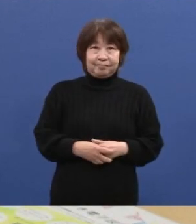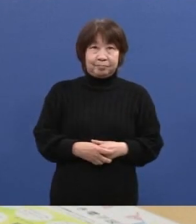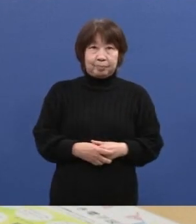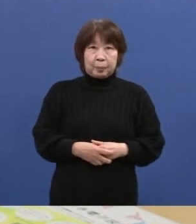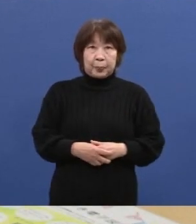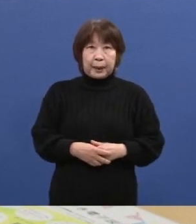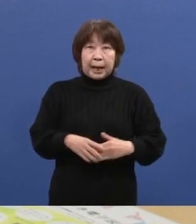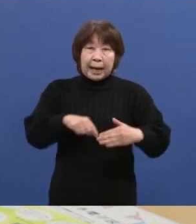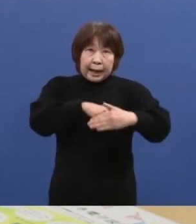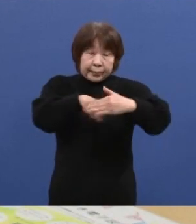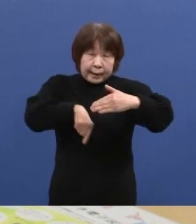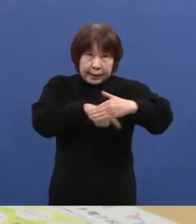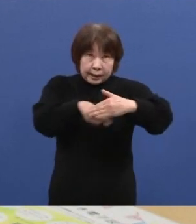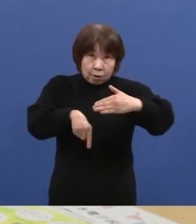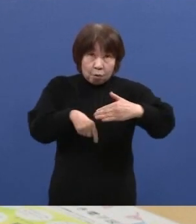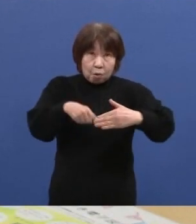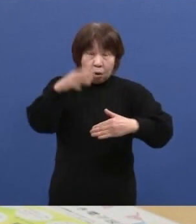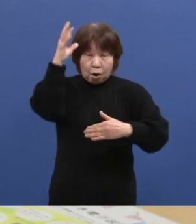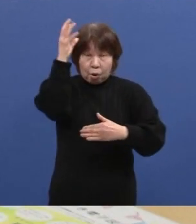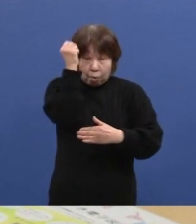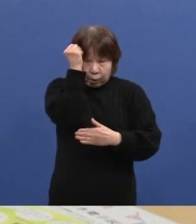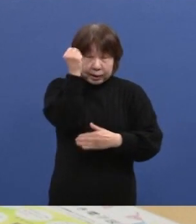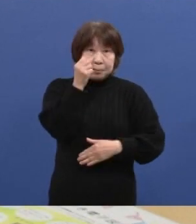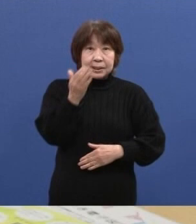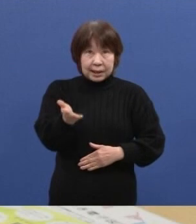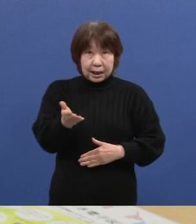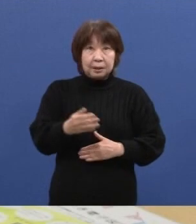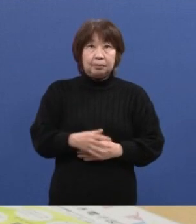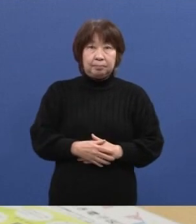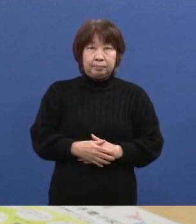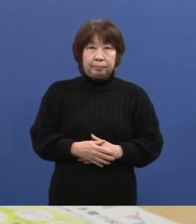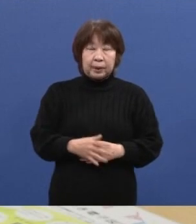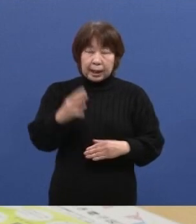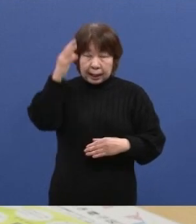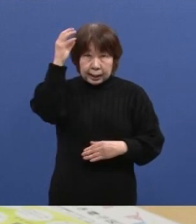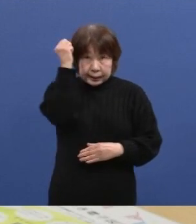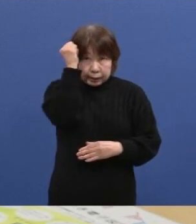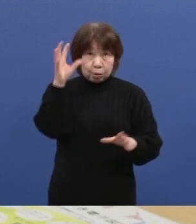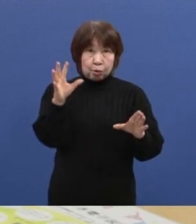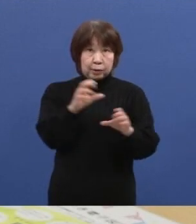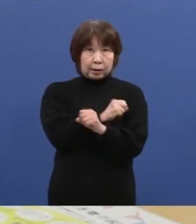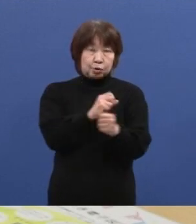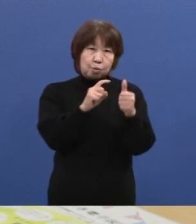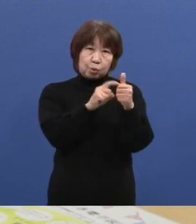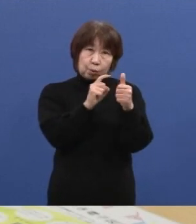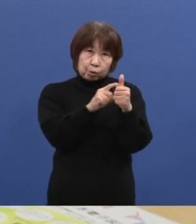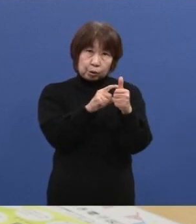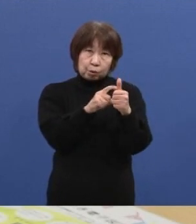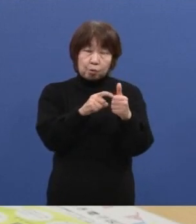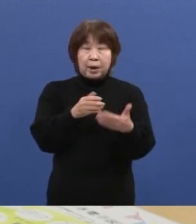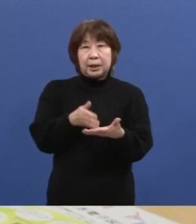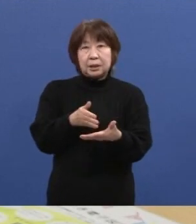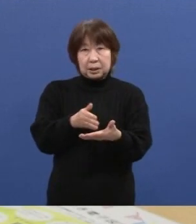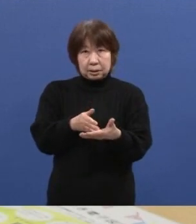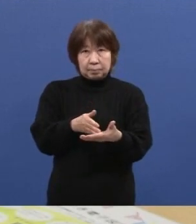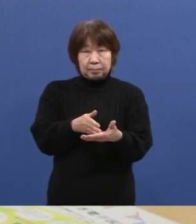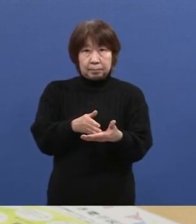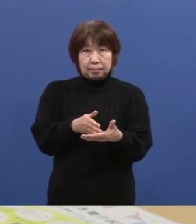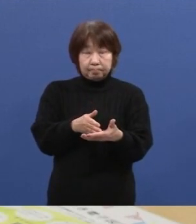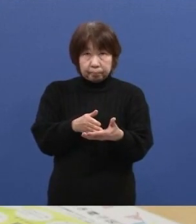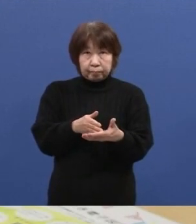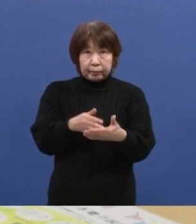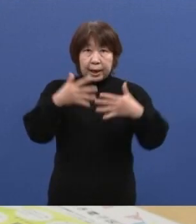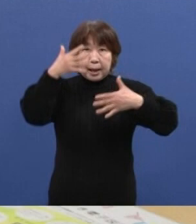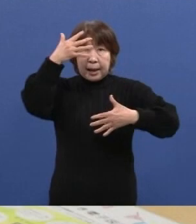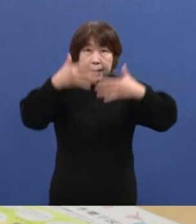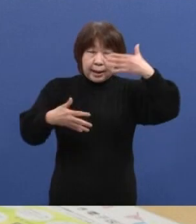話の内容とか覚えておられますか？ 記憶をなくす男の人の話で、多分映画